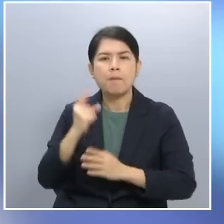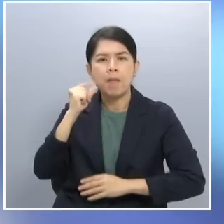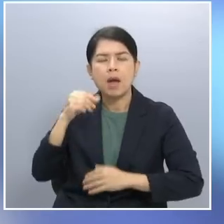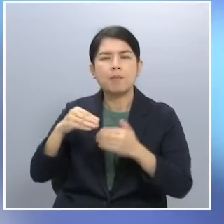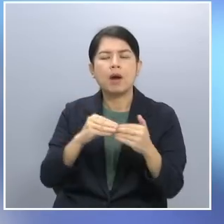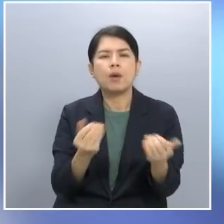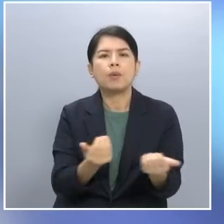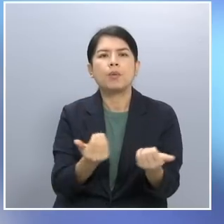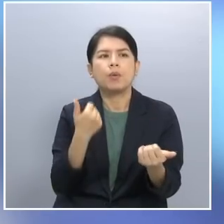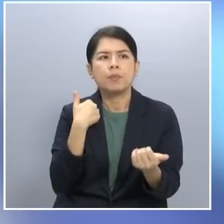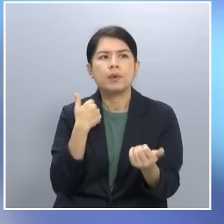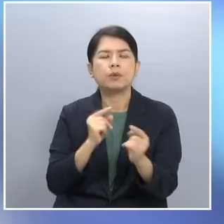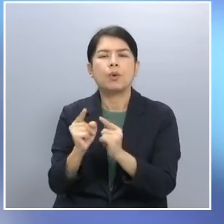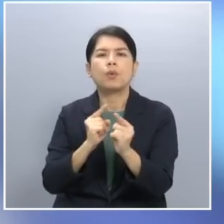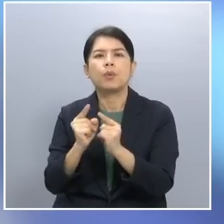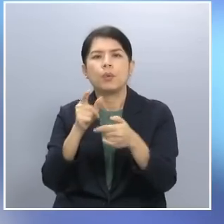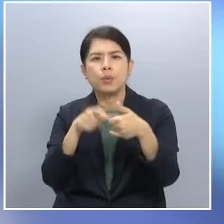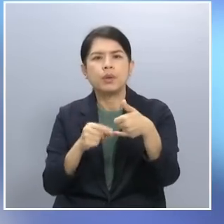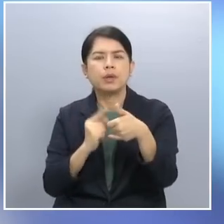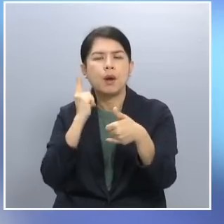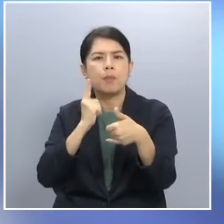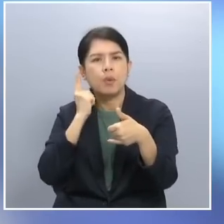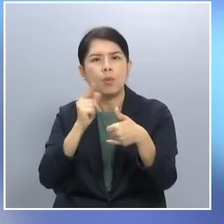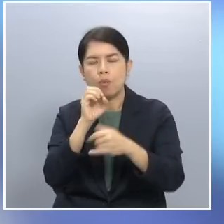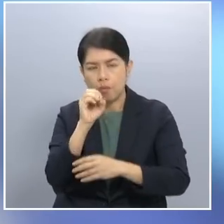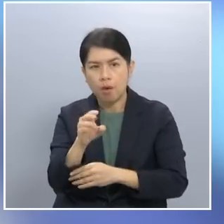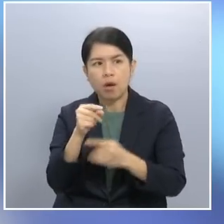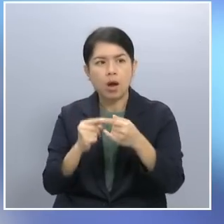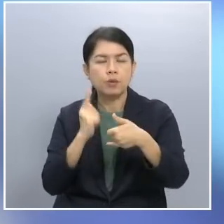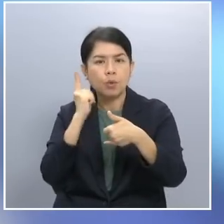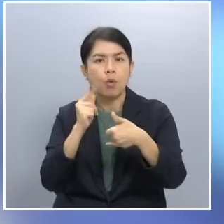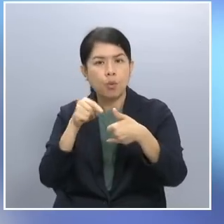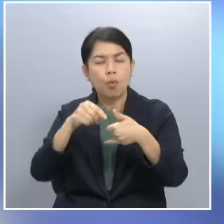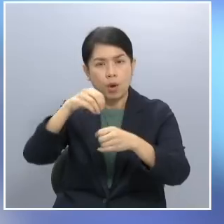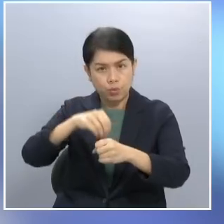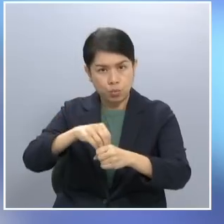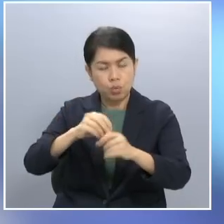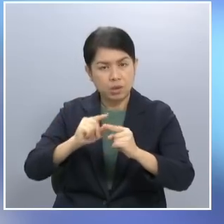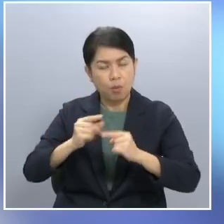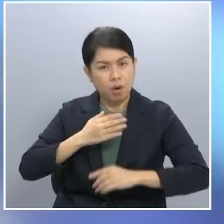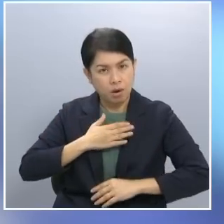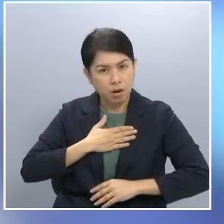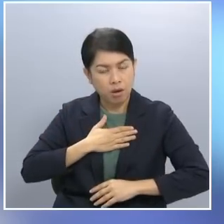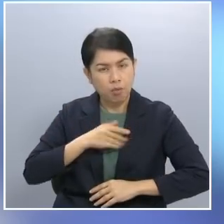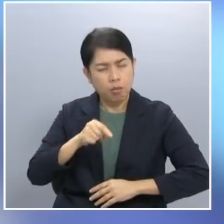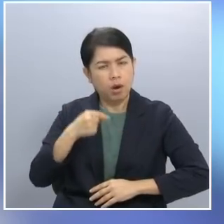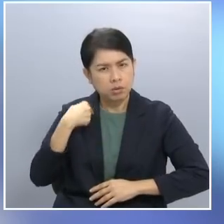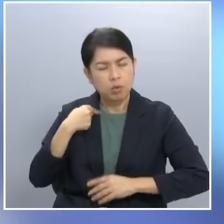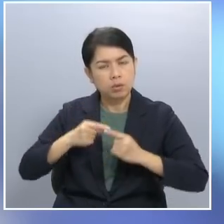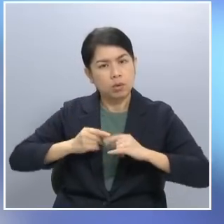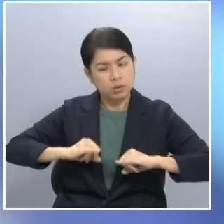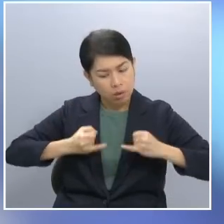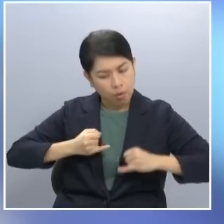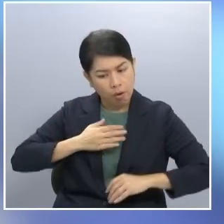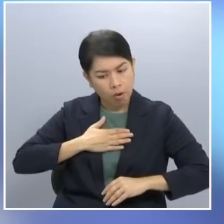างน้อยก็จะให้ลุงเขาแบบอาจจะให้เขาอยู่ที่นี่ก่อนแต่ว่าก็ต้องให้ลุงเขาเข้าใจนะว่าเราเนี่ยเป็นเจ้าของแล้วลุงก็ต้องย้ายออกไปหรือถ้าลุง